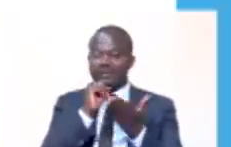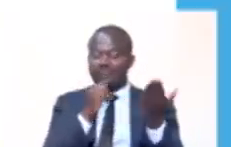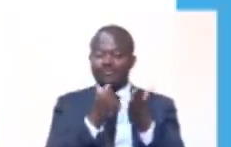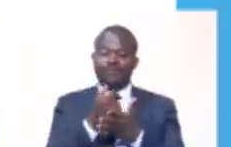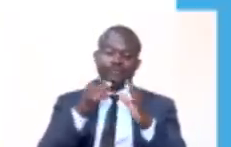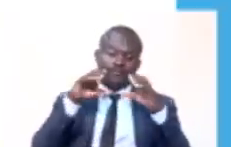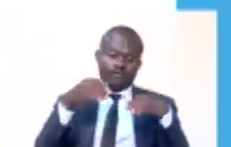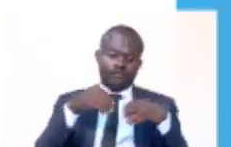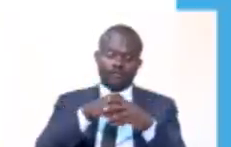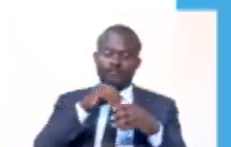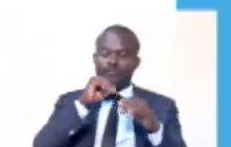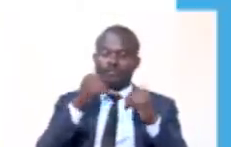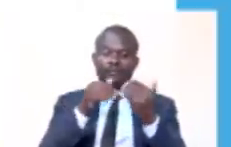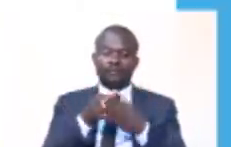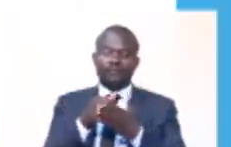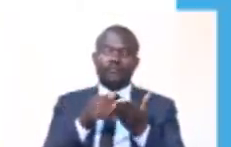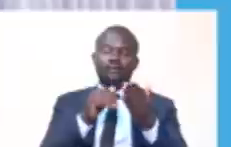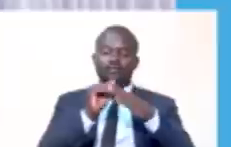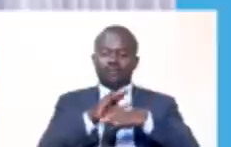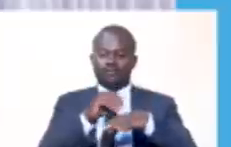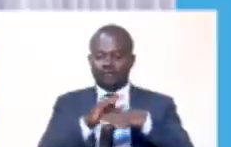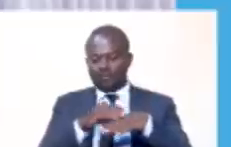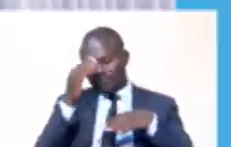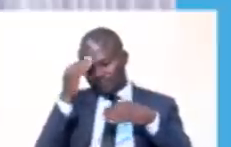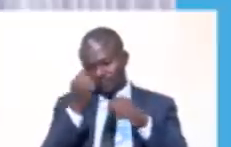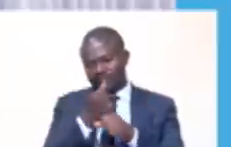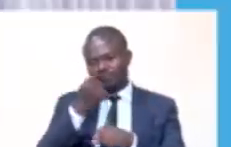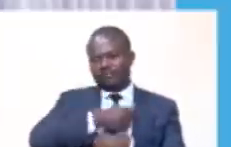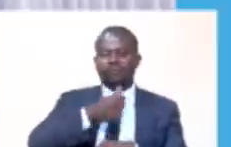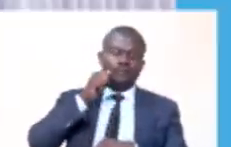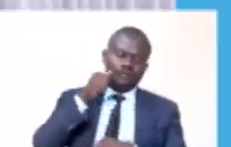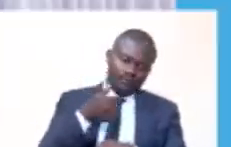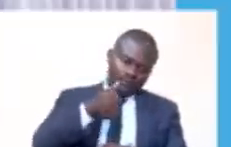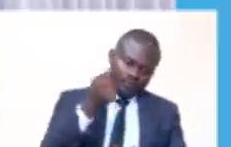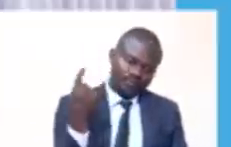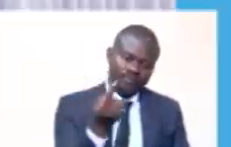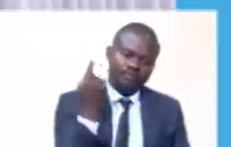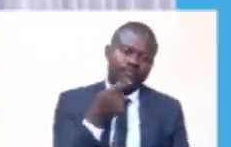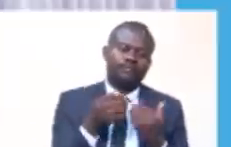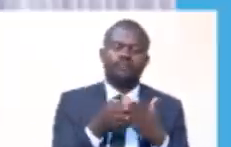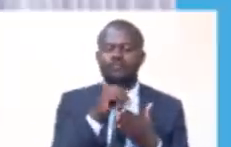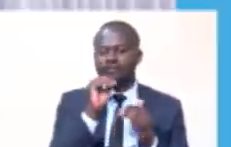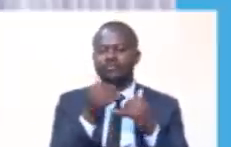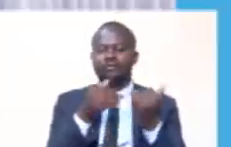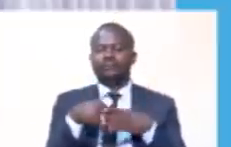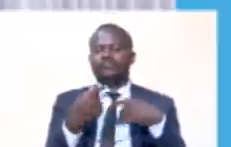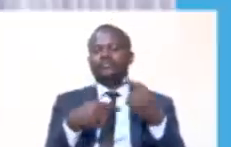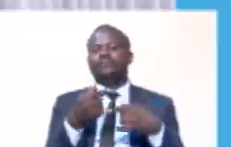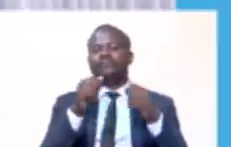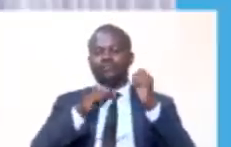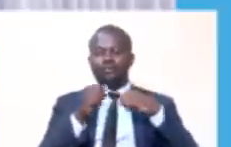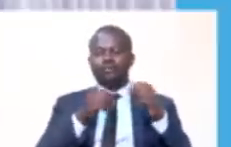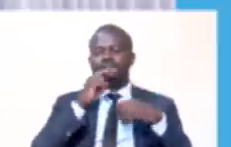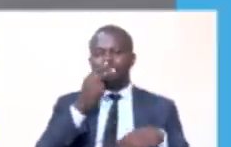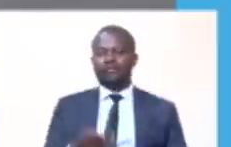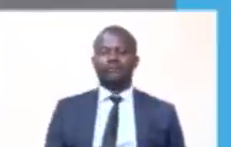batatumye amakipe adafite abakinnyi ikipe y'igihugu bazahamagara, dore ko bizakorwa ku munsi w'ejo, ariyo yonyine atazakina andi agakomeza shampiyona? Adusubiza